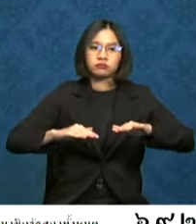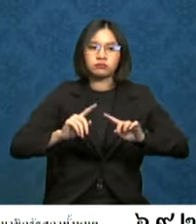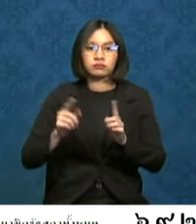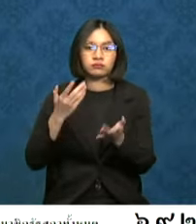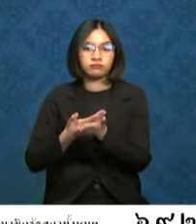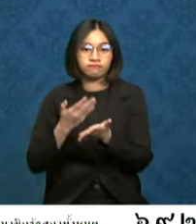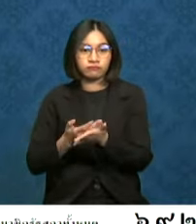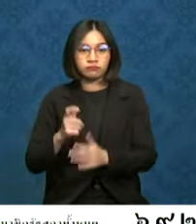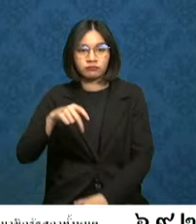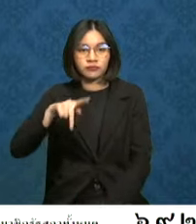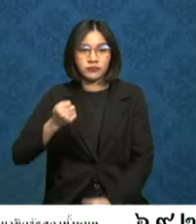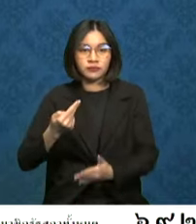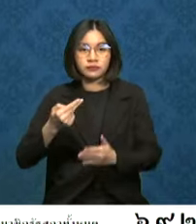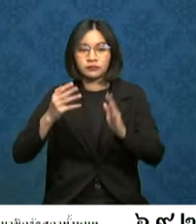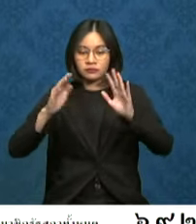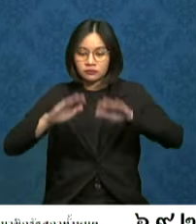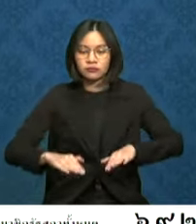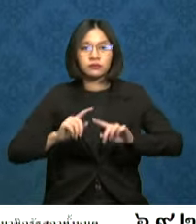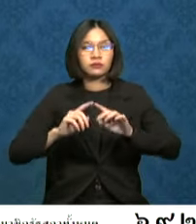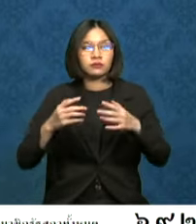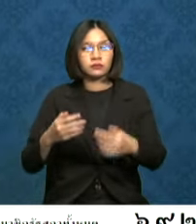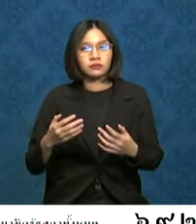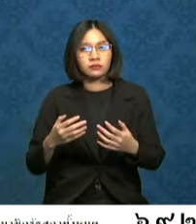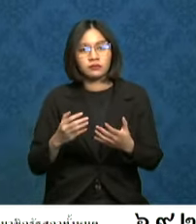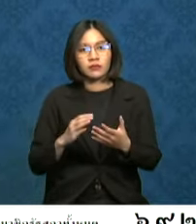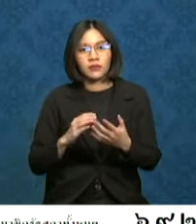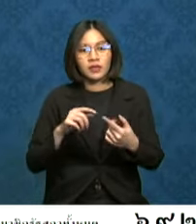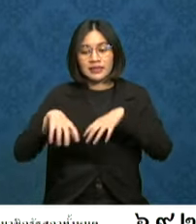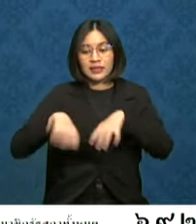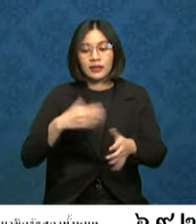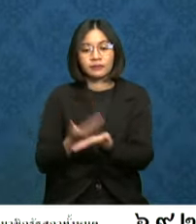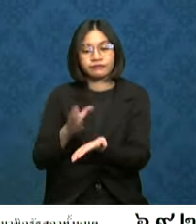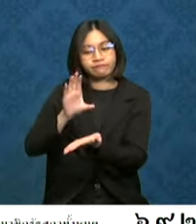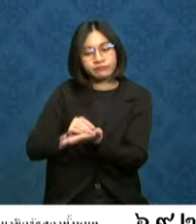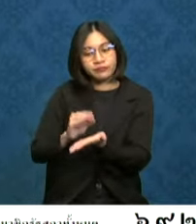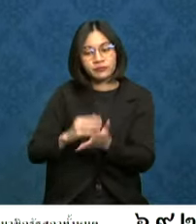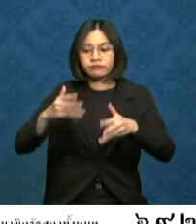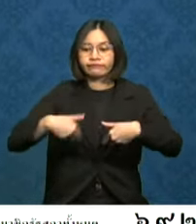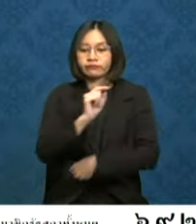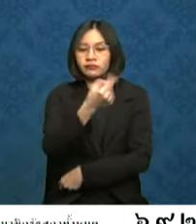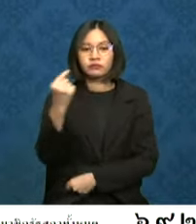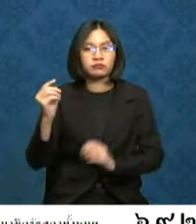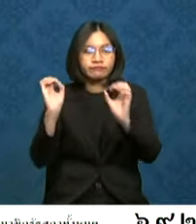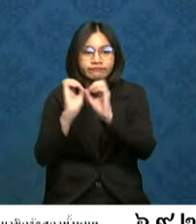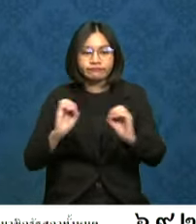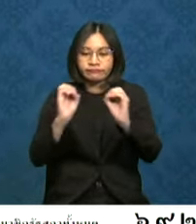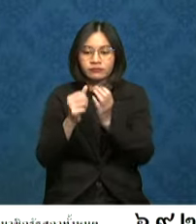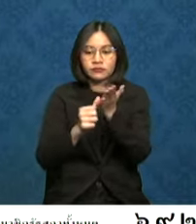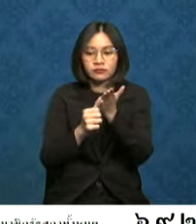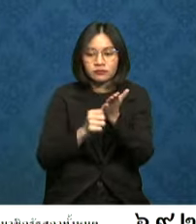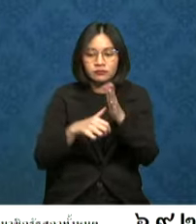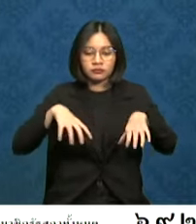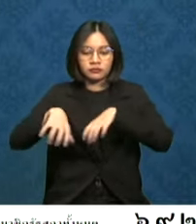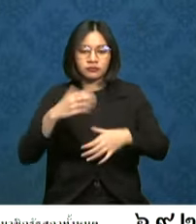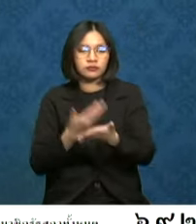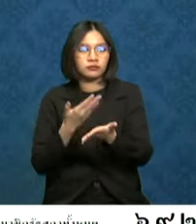ได้ของท้อนถินจะรถลงแล้ว็ยงไม่เห็นวาจะมีการจัดเก็บรายได้ตัวใหม่ๆหรอการปรบปรุงการจด